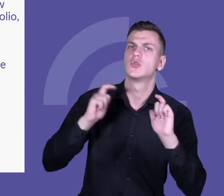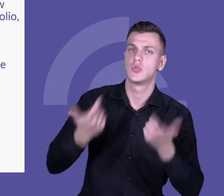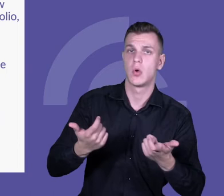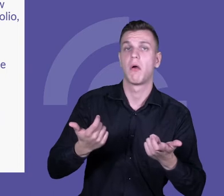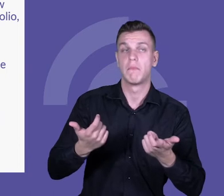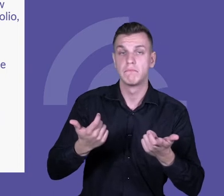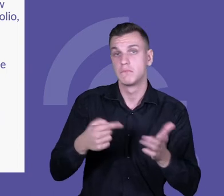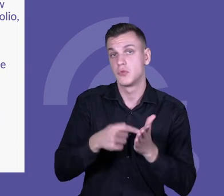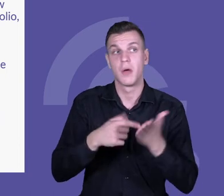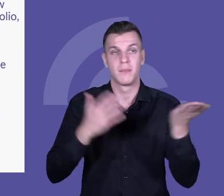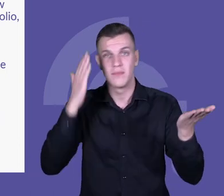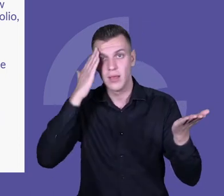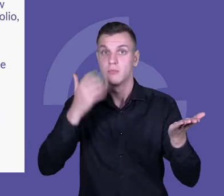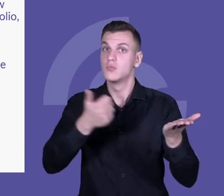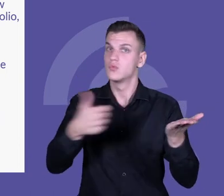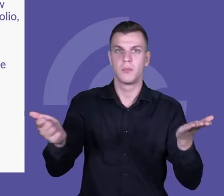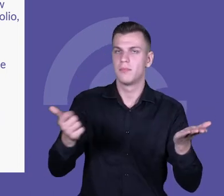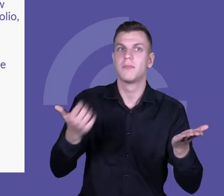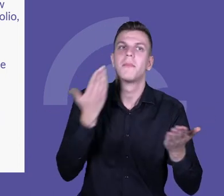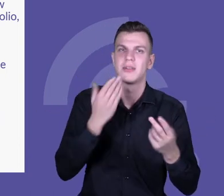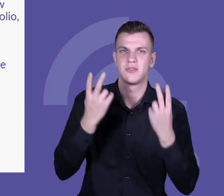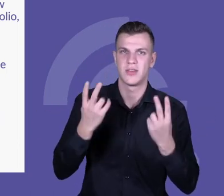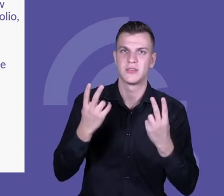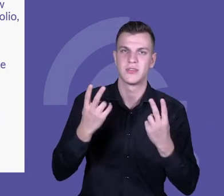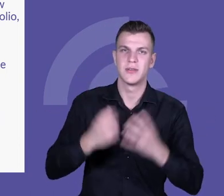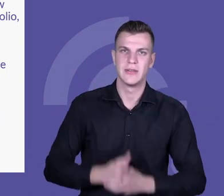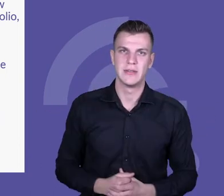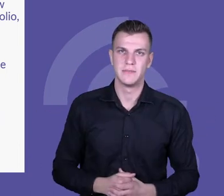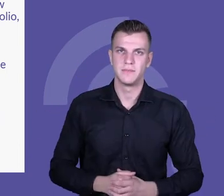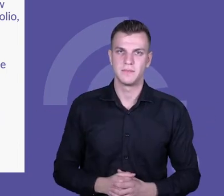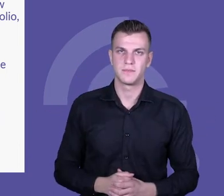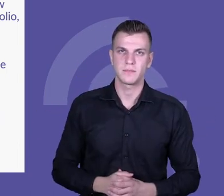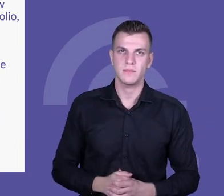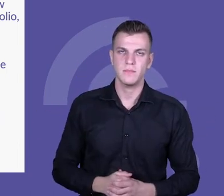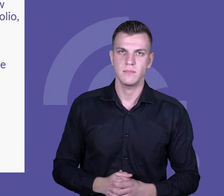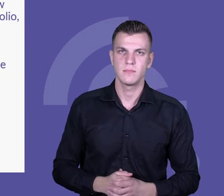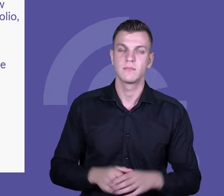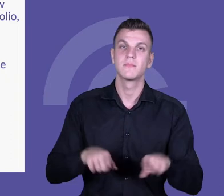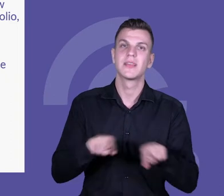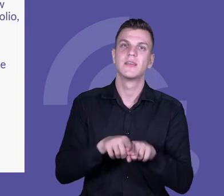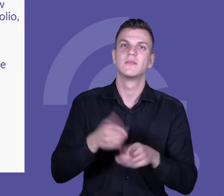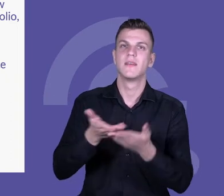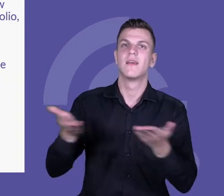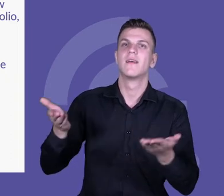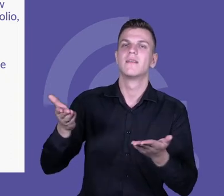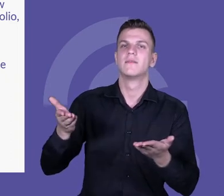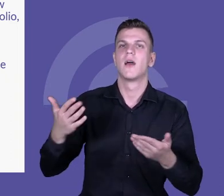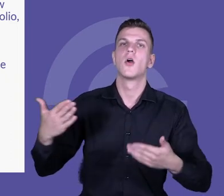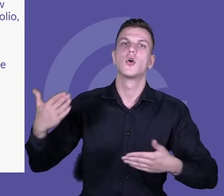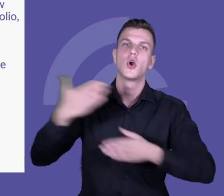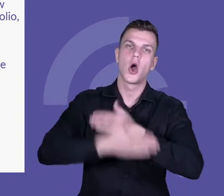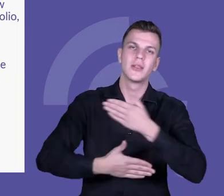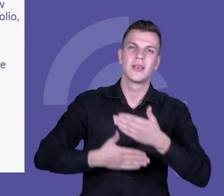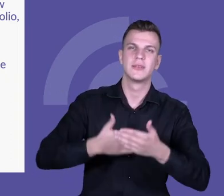rzecz. Dalej, ogromny potencjał do uwzględnienia oceny kompetencji w ocenie klasyfikacyjnej, czy to na koniec